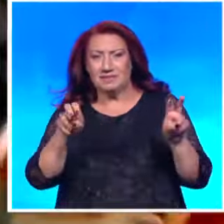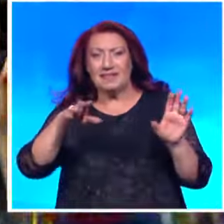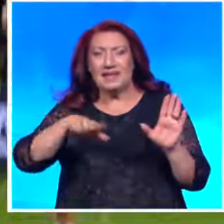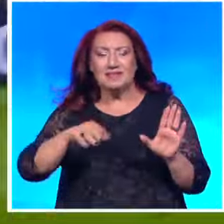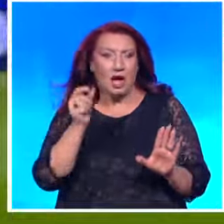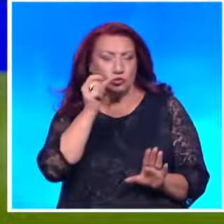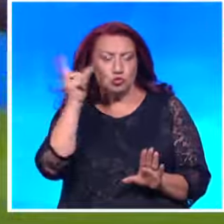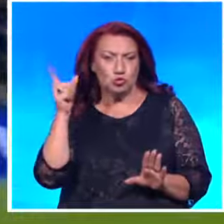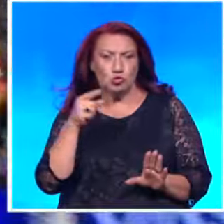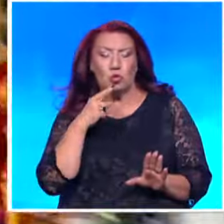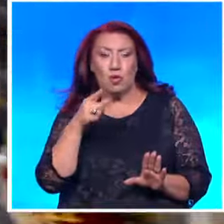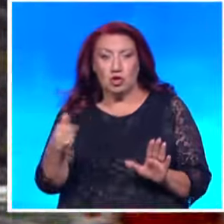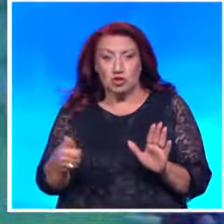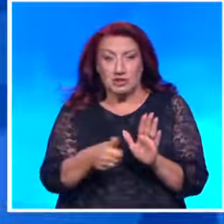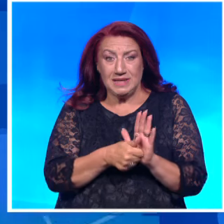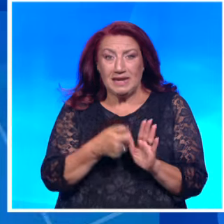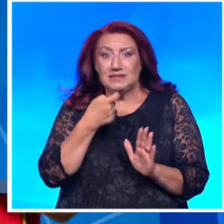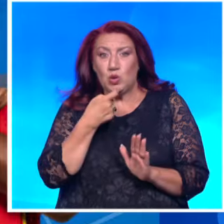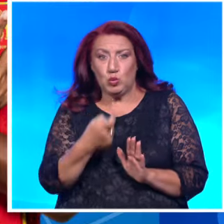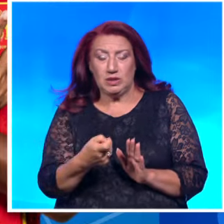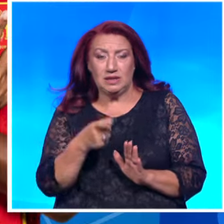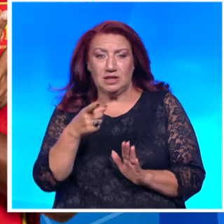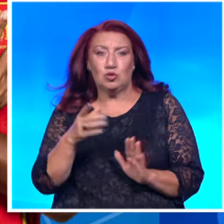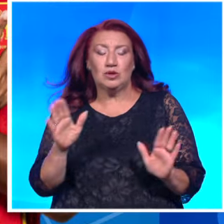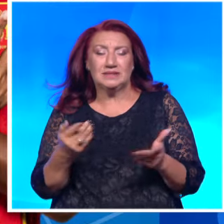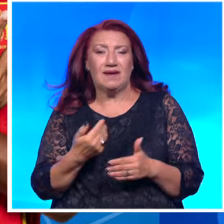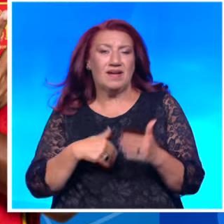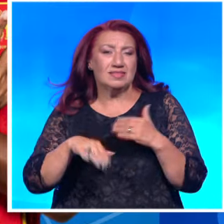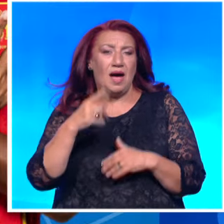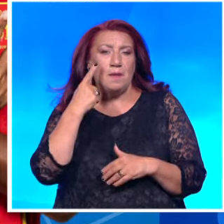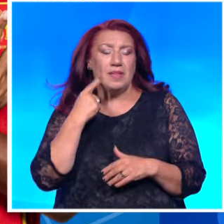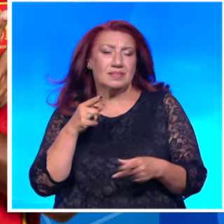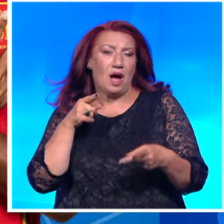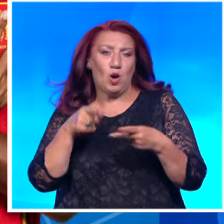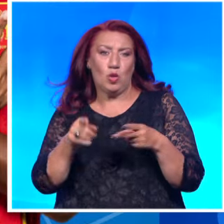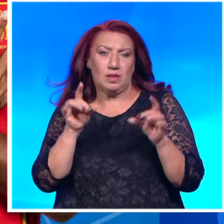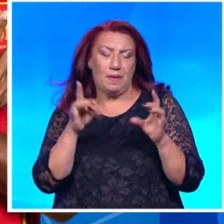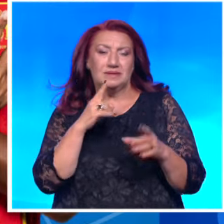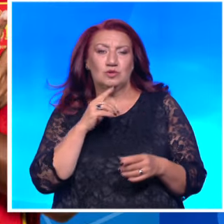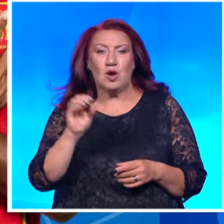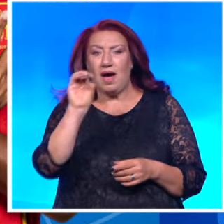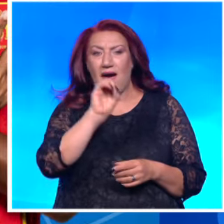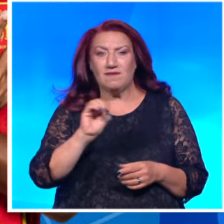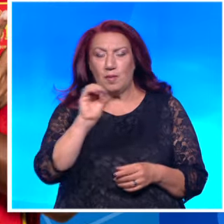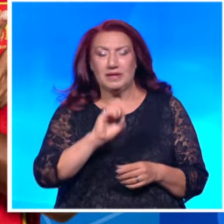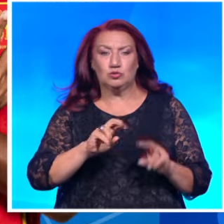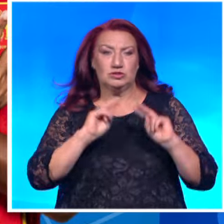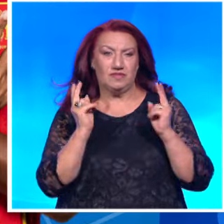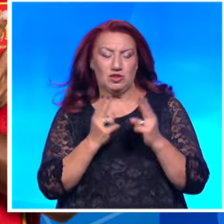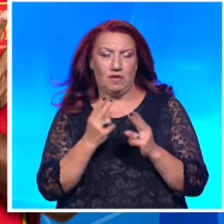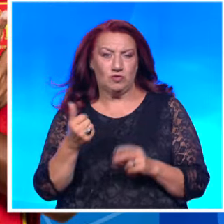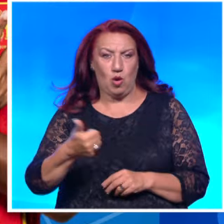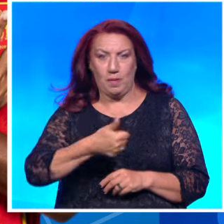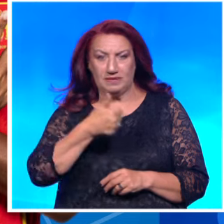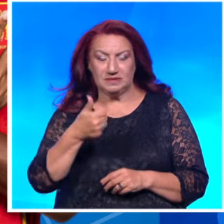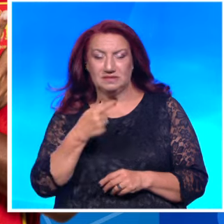На 16 години и 362 дни Ямал стана най-младият голмайстор на европейски и световни първенства, изпреварвайки